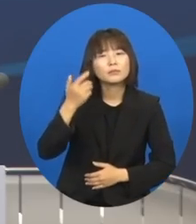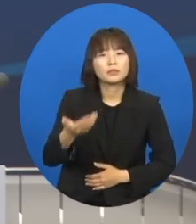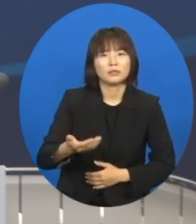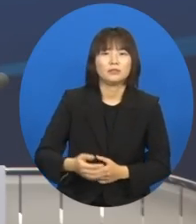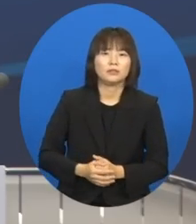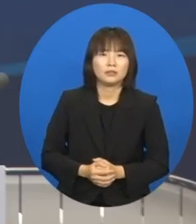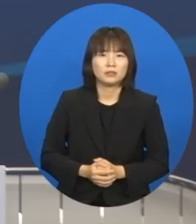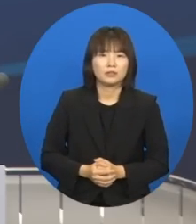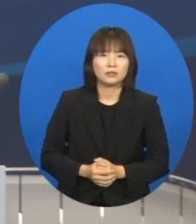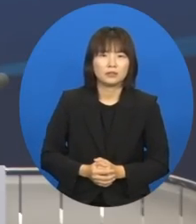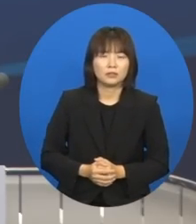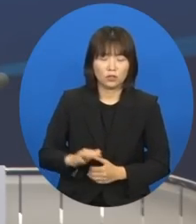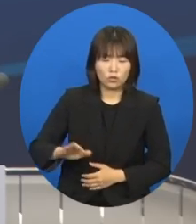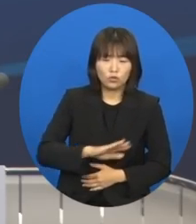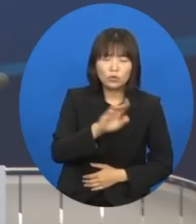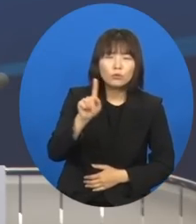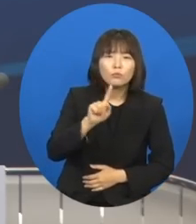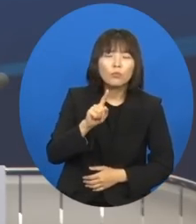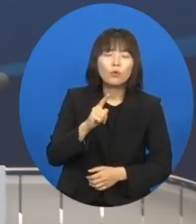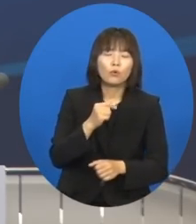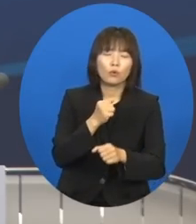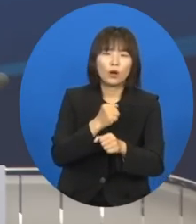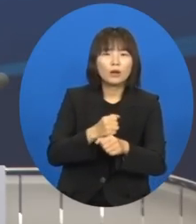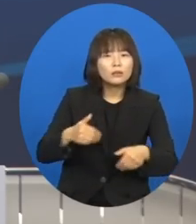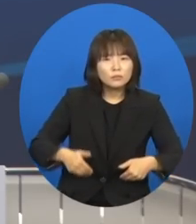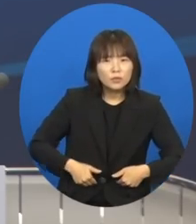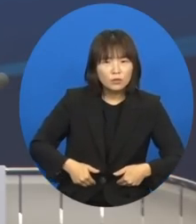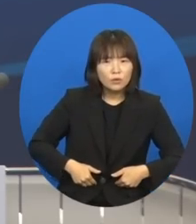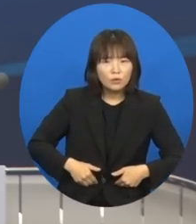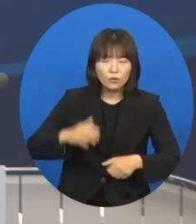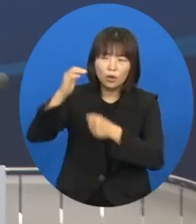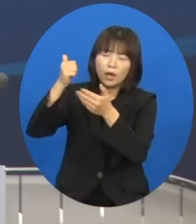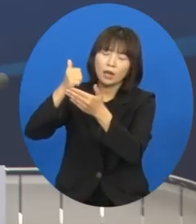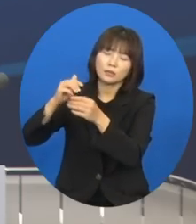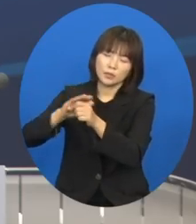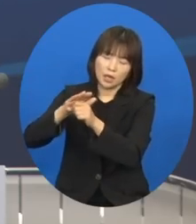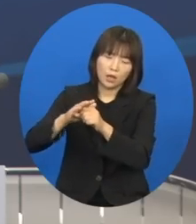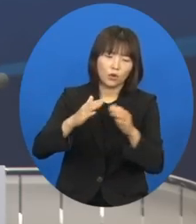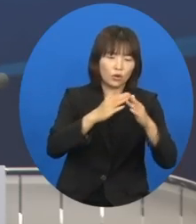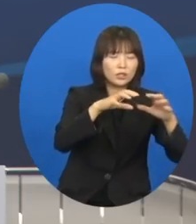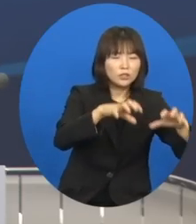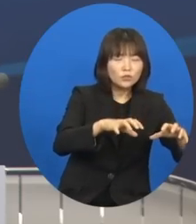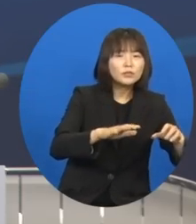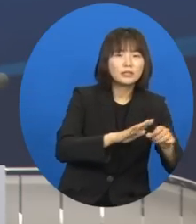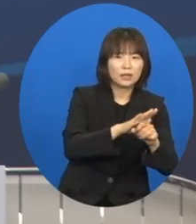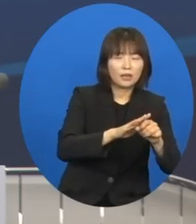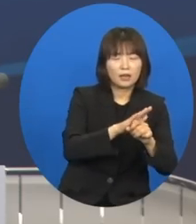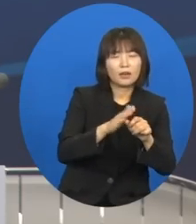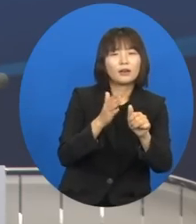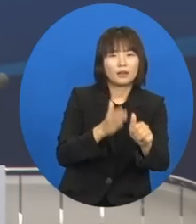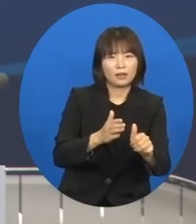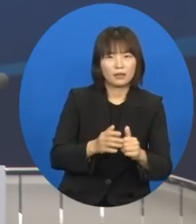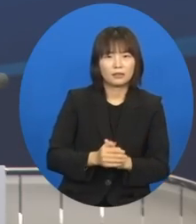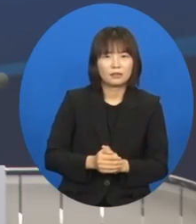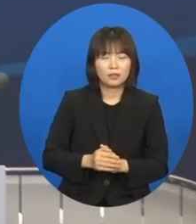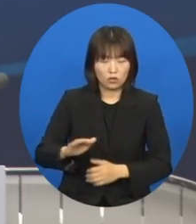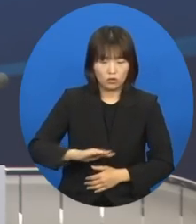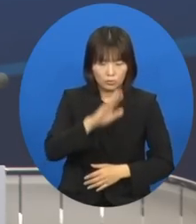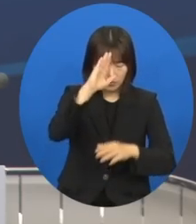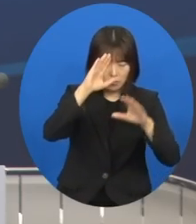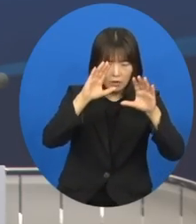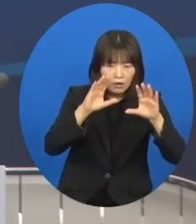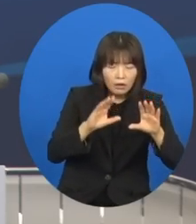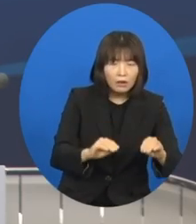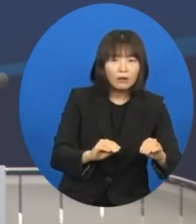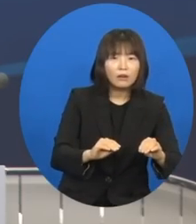우리 무엇을 해야 합니까? 하나님을 사랑하고 이웃을 사랑하라. 자, 우리가 치유되는 것,